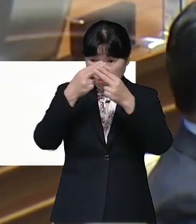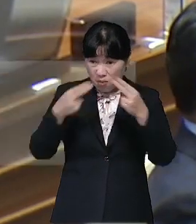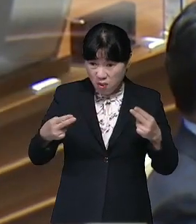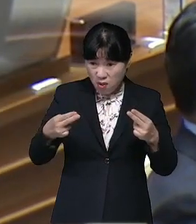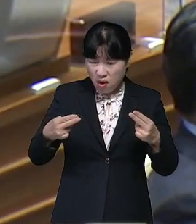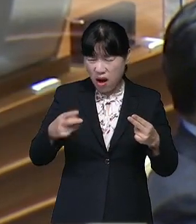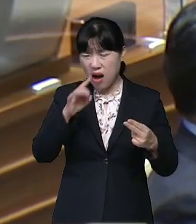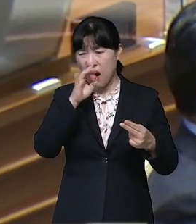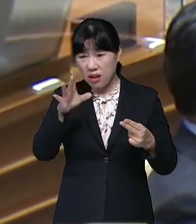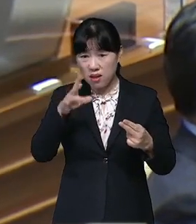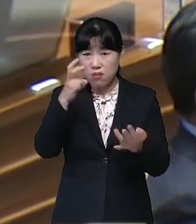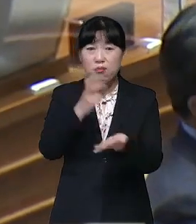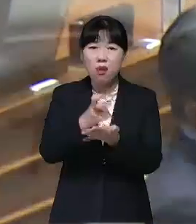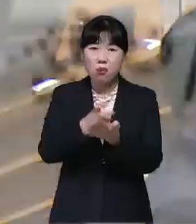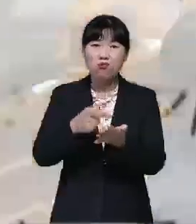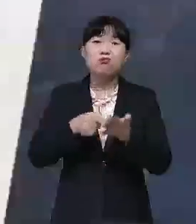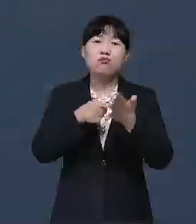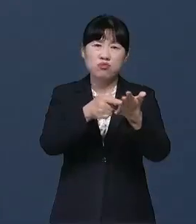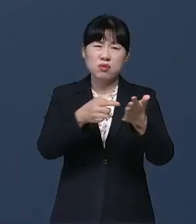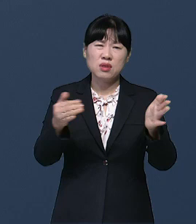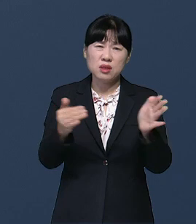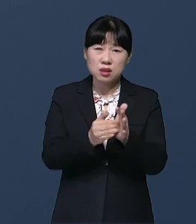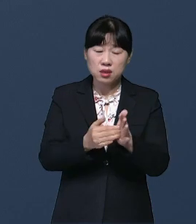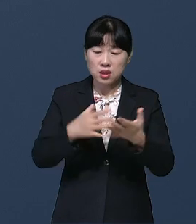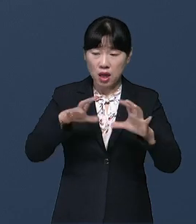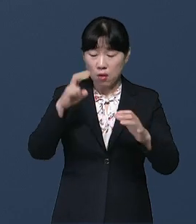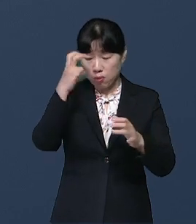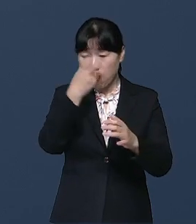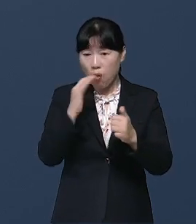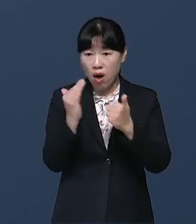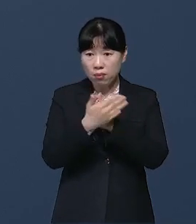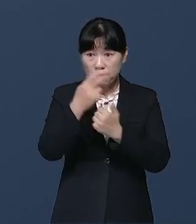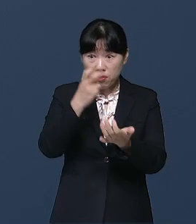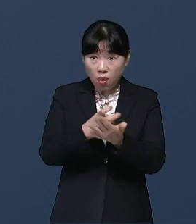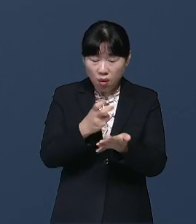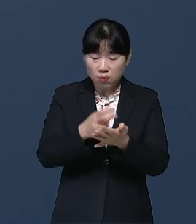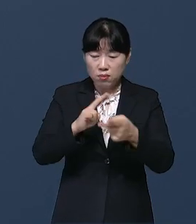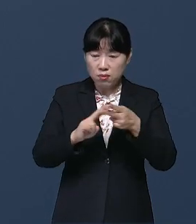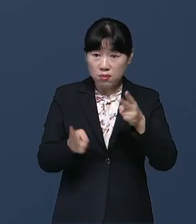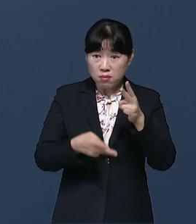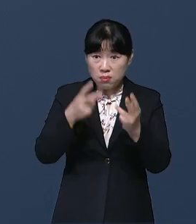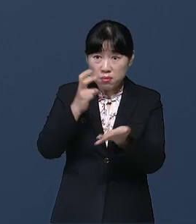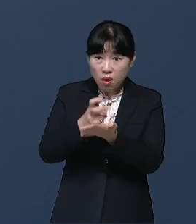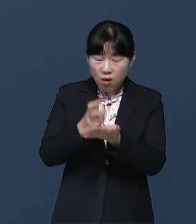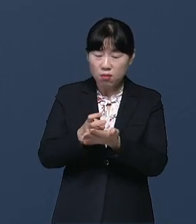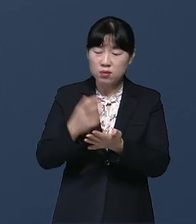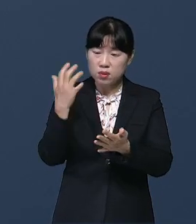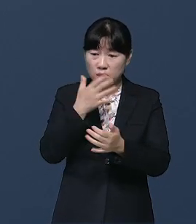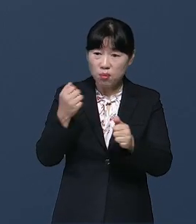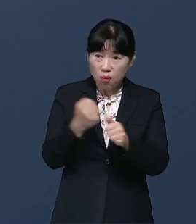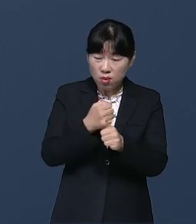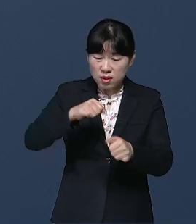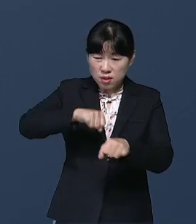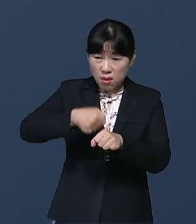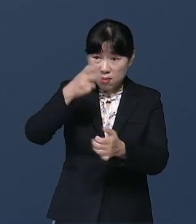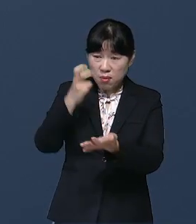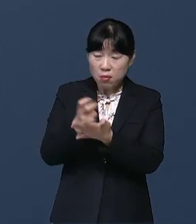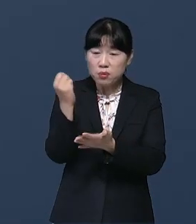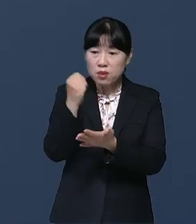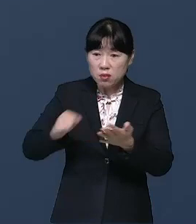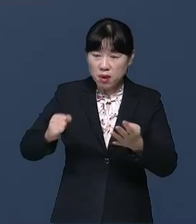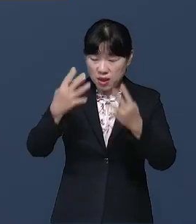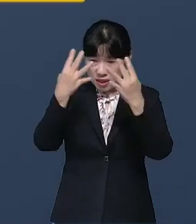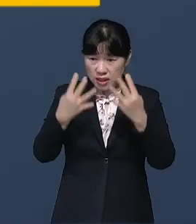발의 됐습니다 국가보안법과 형법 성폭력 처벌 법 등을 위반해 형이 확정된 사람을